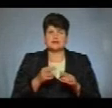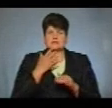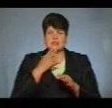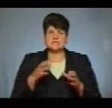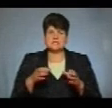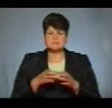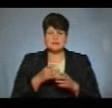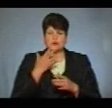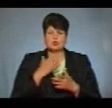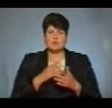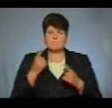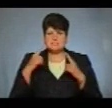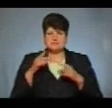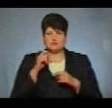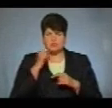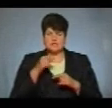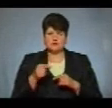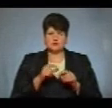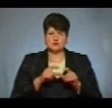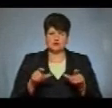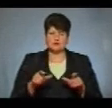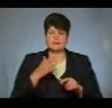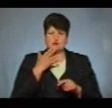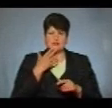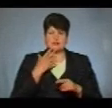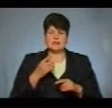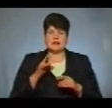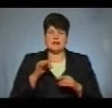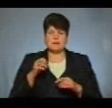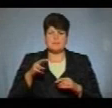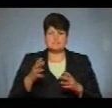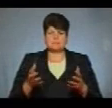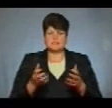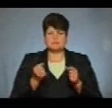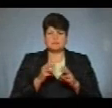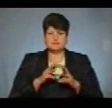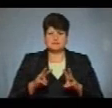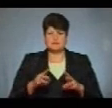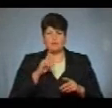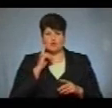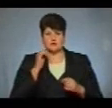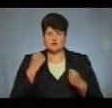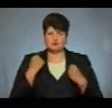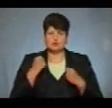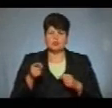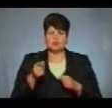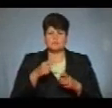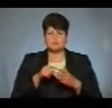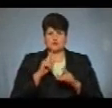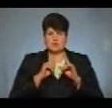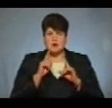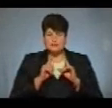народного мистецтва України, Тернопільська школа народних ремесел за підтримки Міністерства молоді і спорту, а також Тернопільської міської